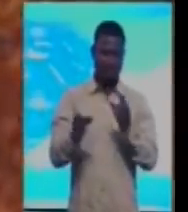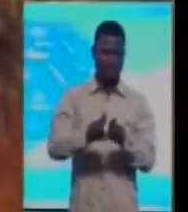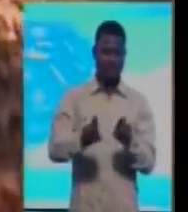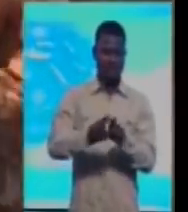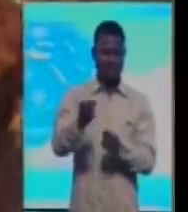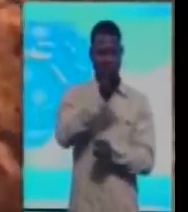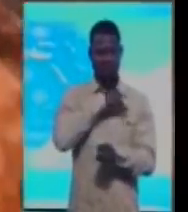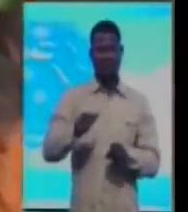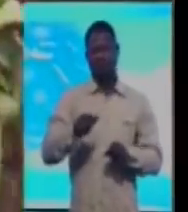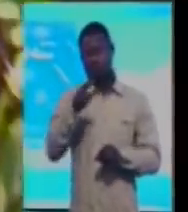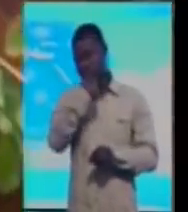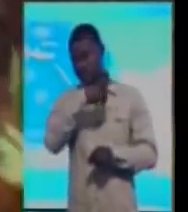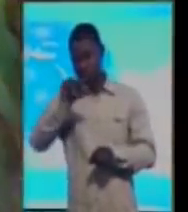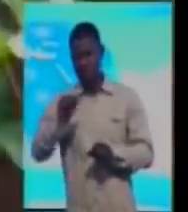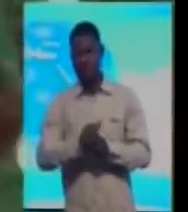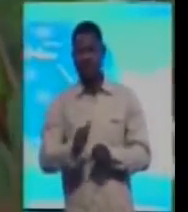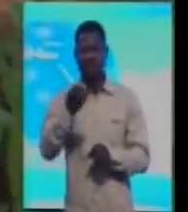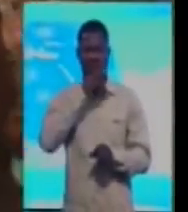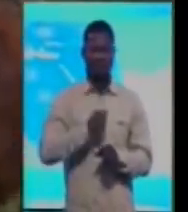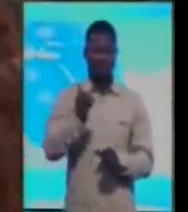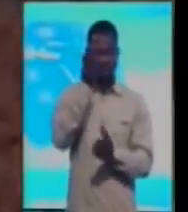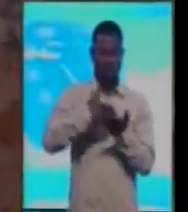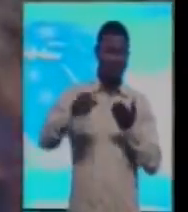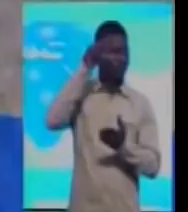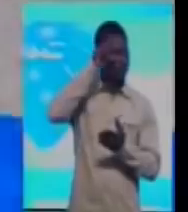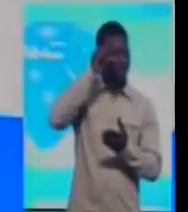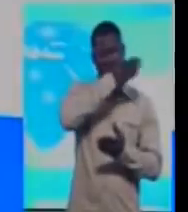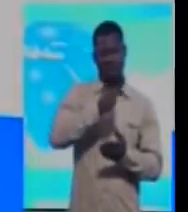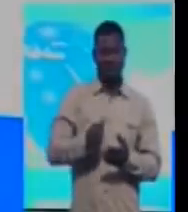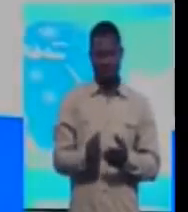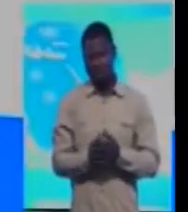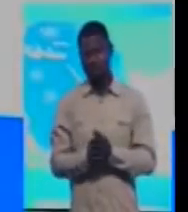cordon pierreux, les demi-lunes et la régénération naturelle assistée.